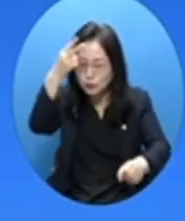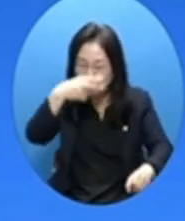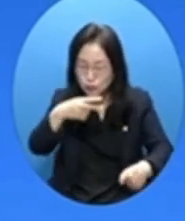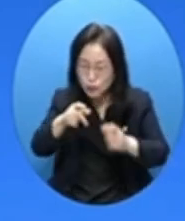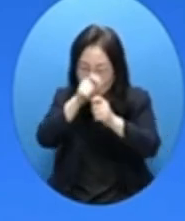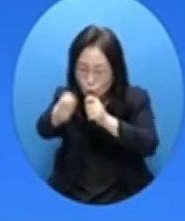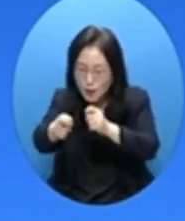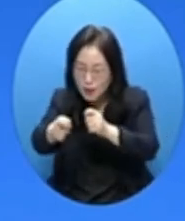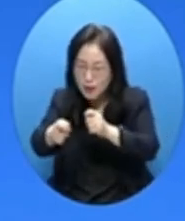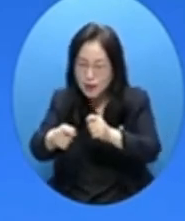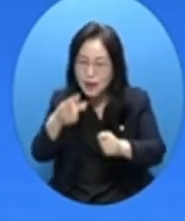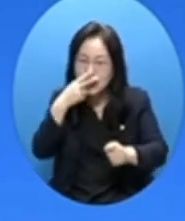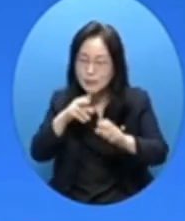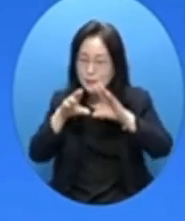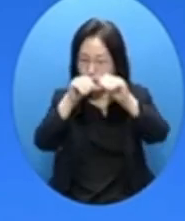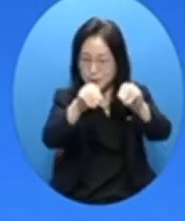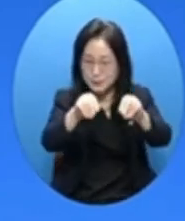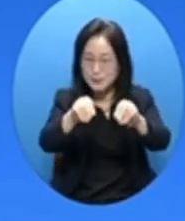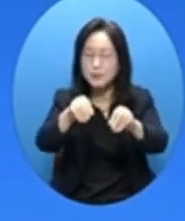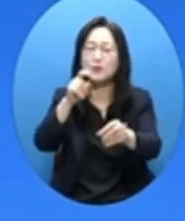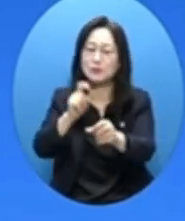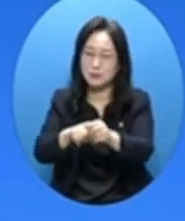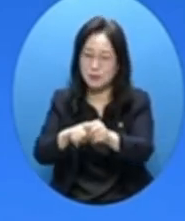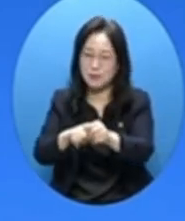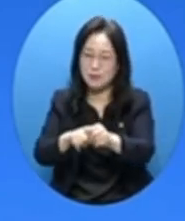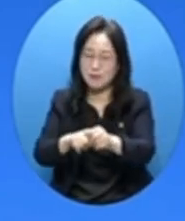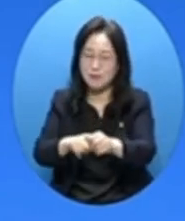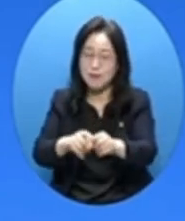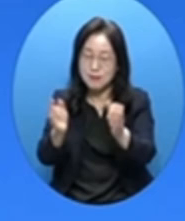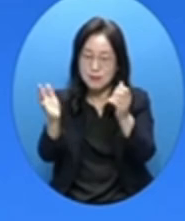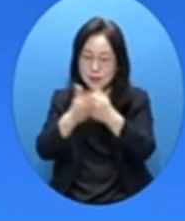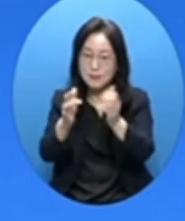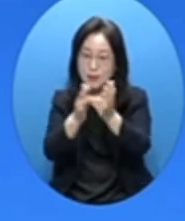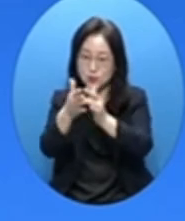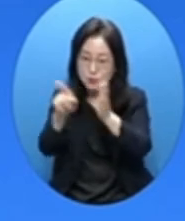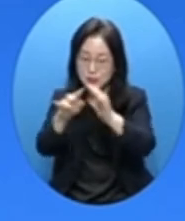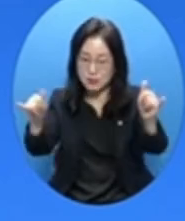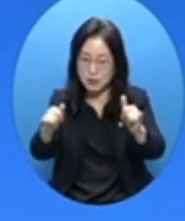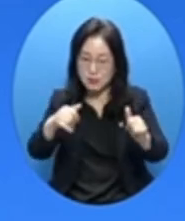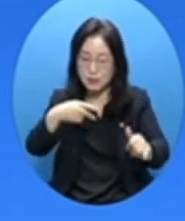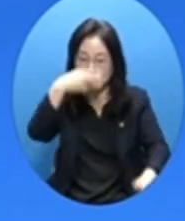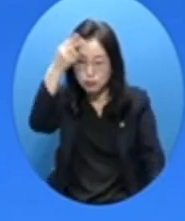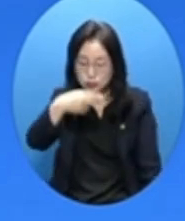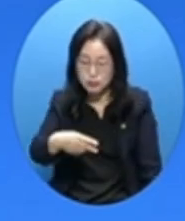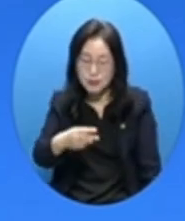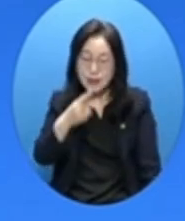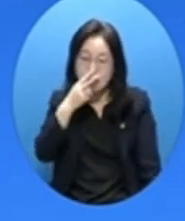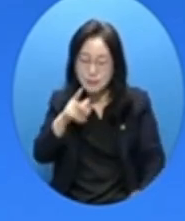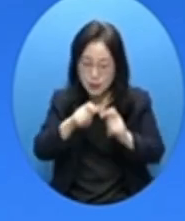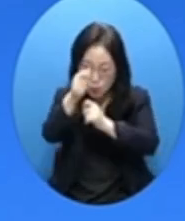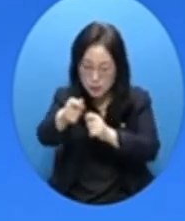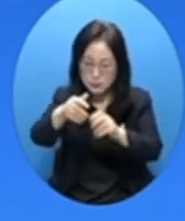그래서 철저하게 술 도박 담배를 금하게 하고